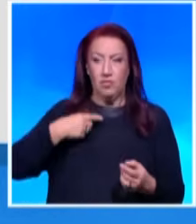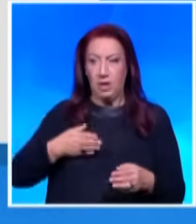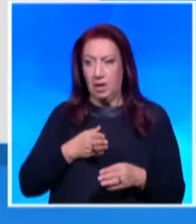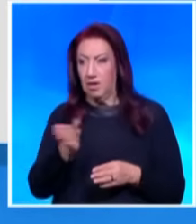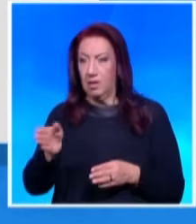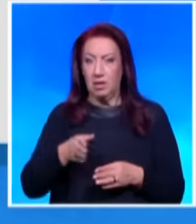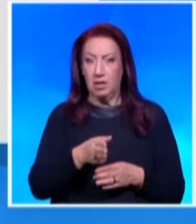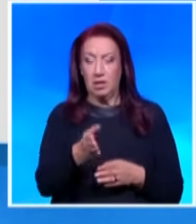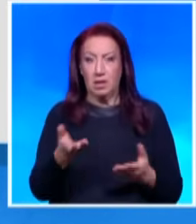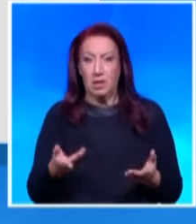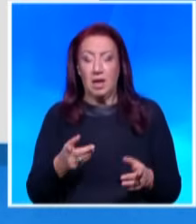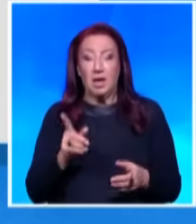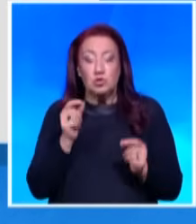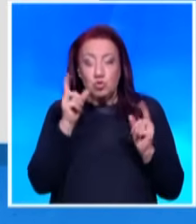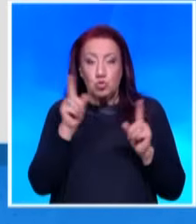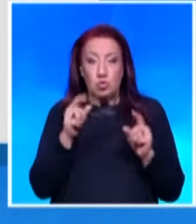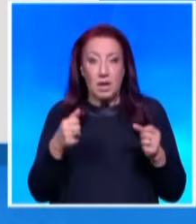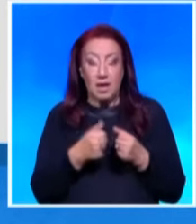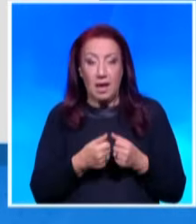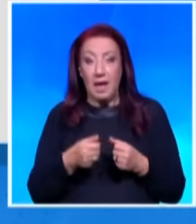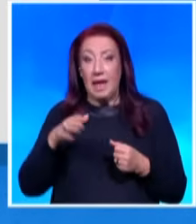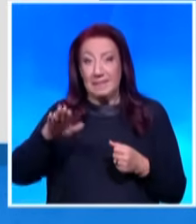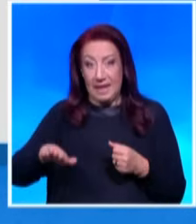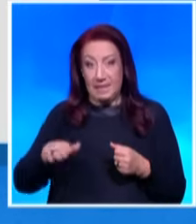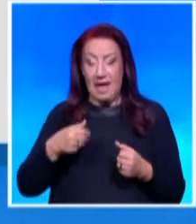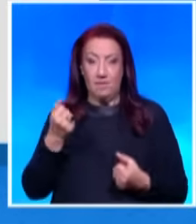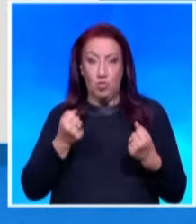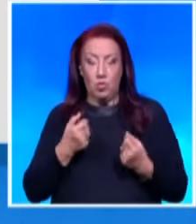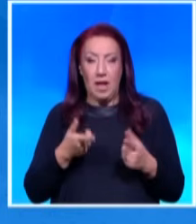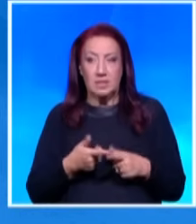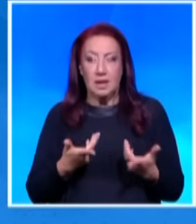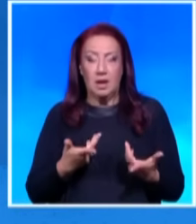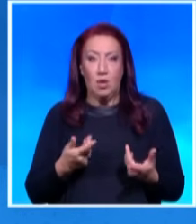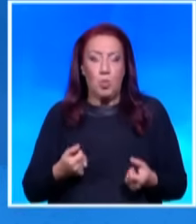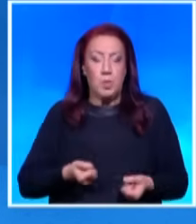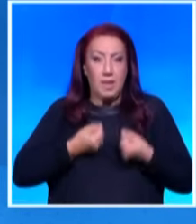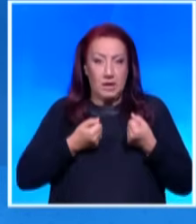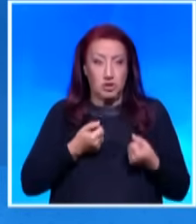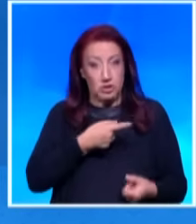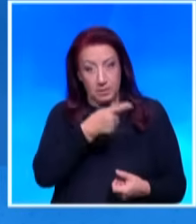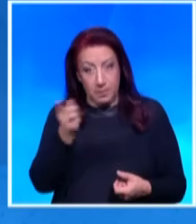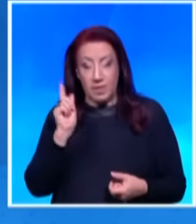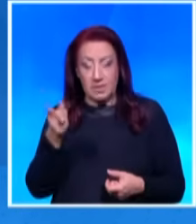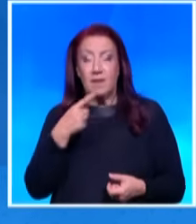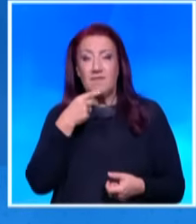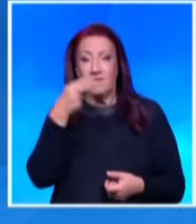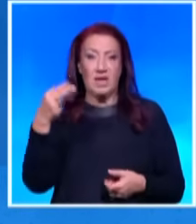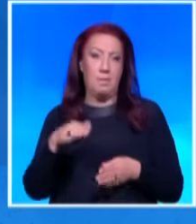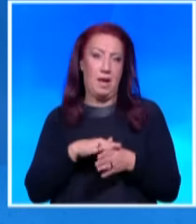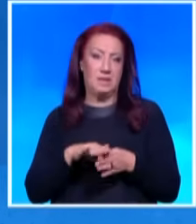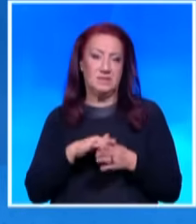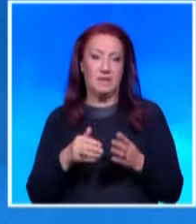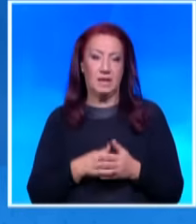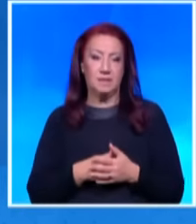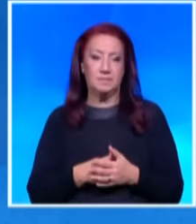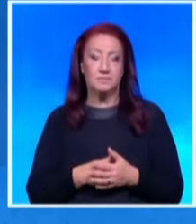С дете съм в колата, което трескаво пита какво става. Поне се извинете. от мобилния оператор реагираха след минути. По